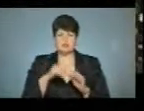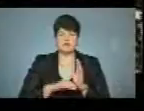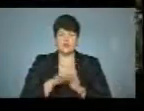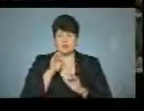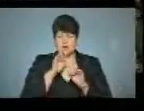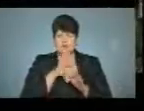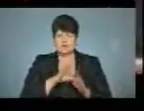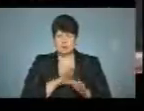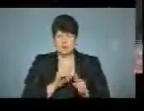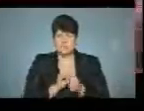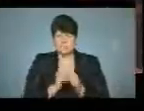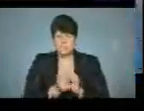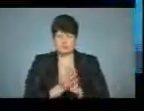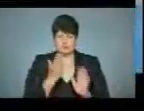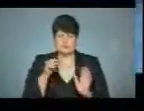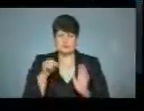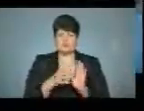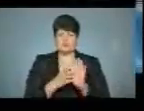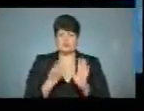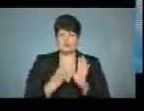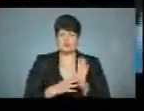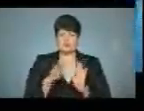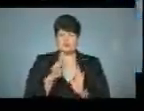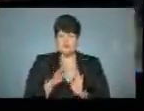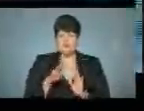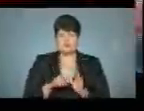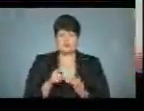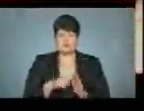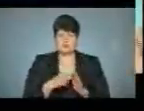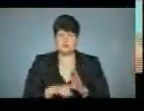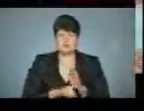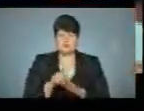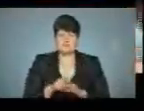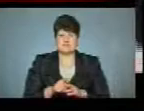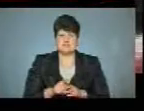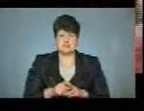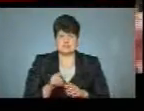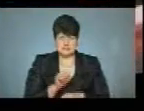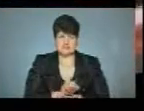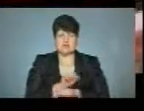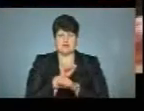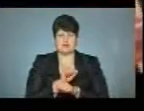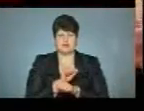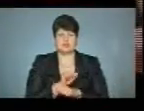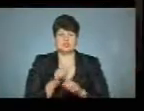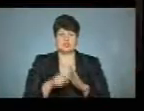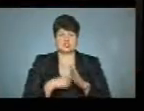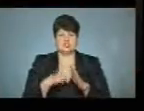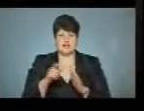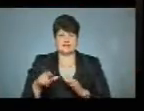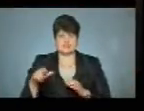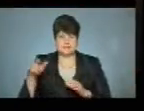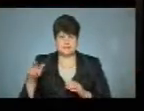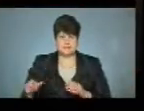були позачерговими. 1993-го на Донбасі розпочався страйк шахтарів. Одна з вимог – перевибори радянського